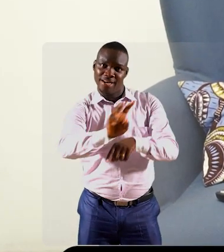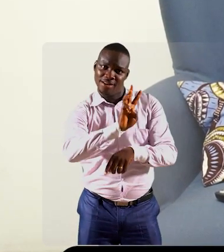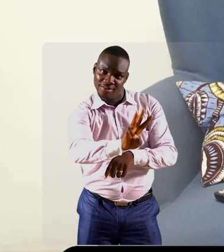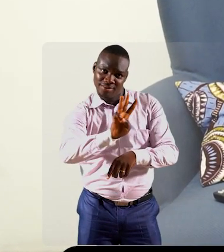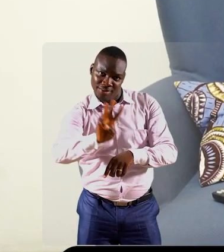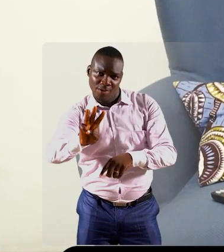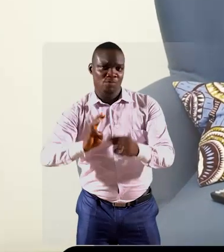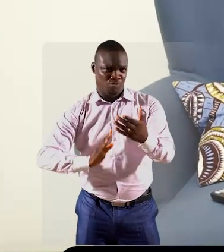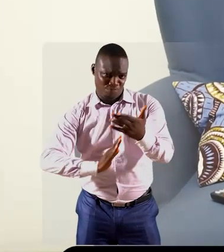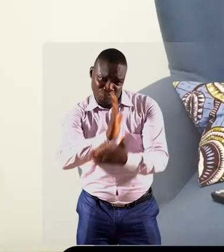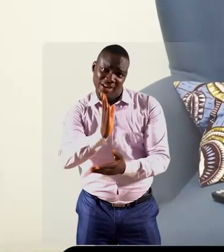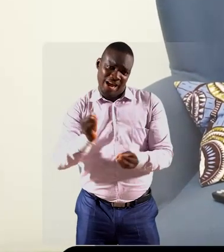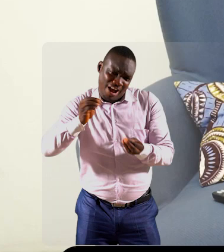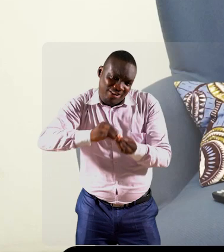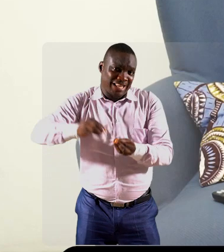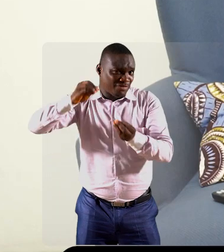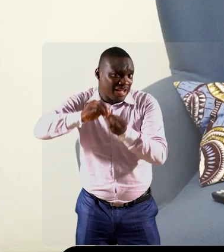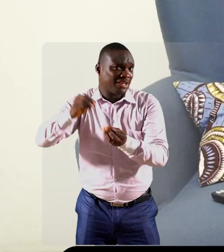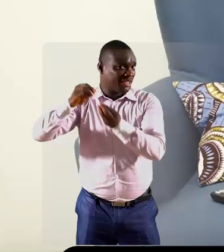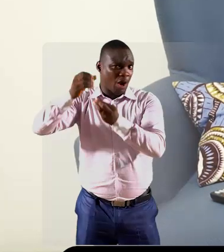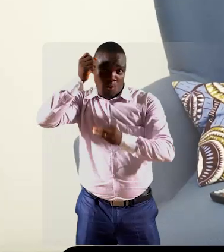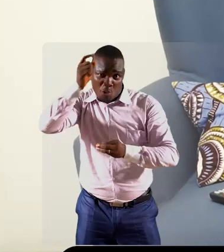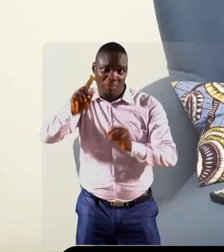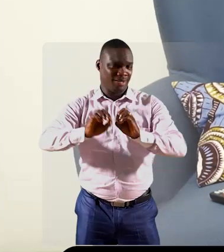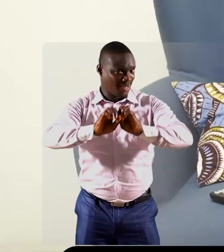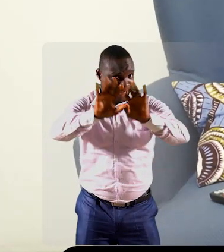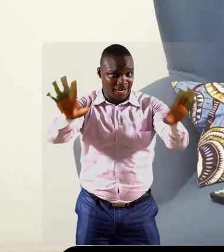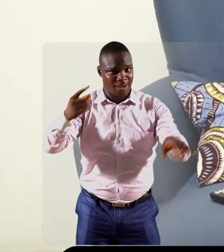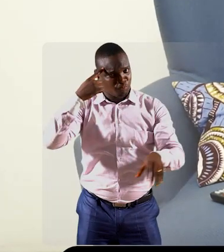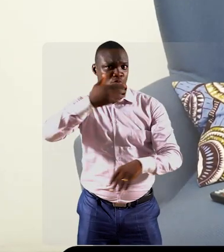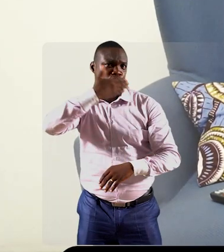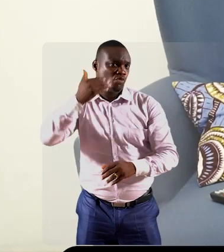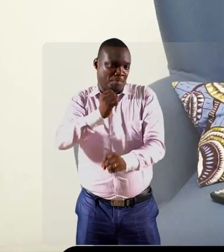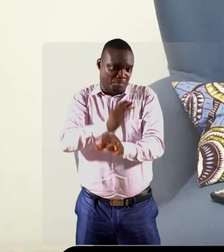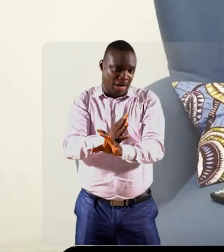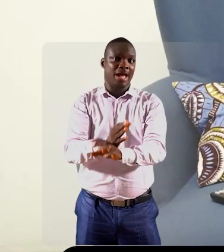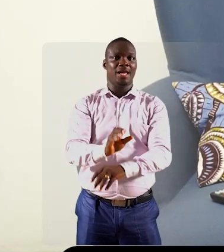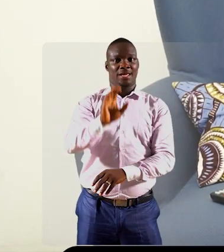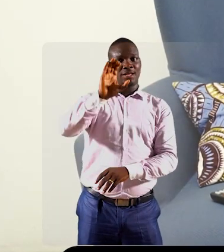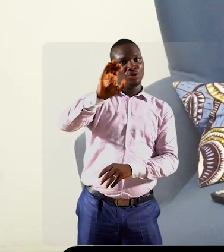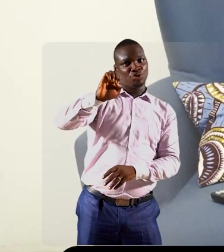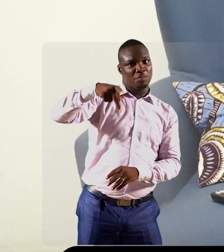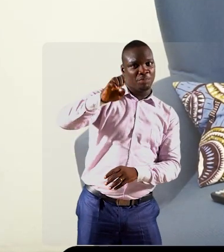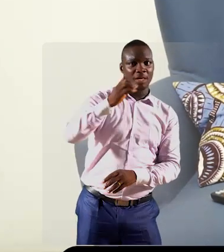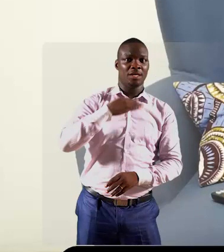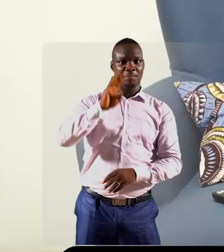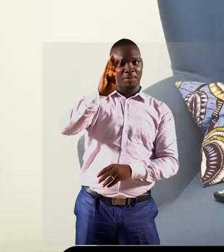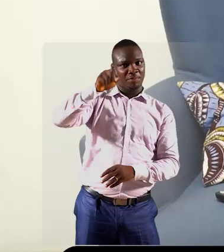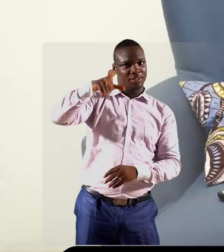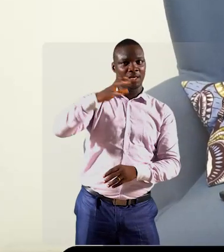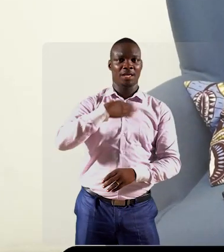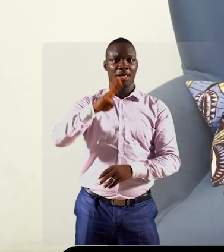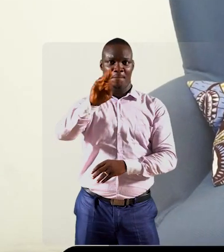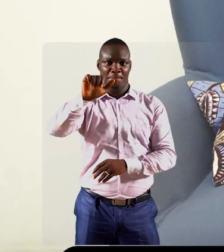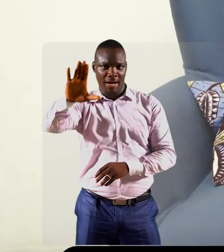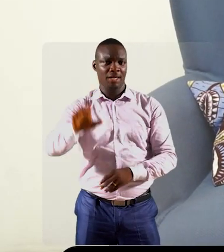école-ci.online pour davantage et davantage encore en vue, bien sûr, du CEP, du BPC et du bac. Je